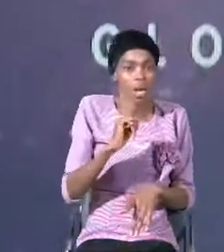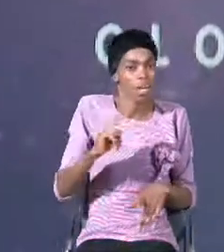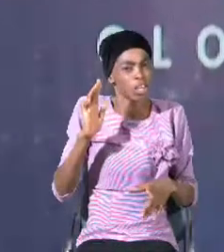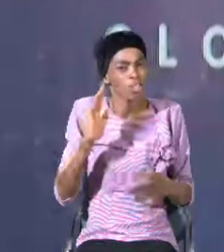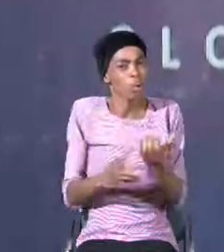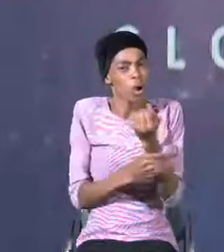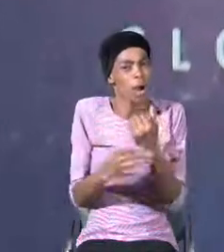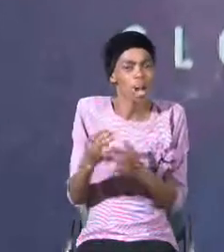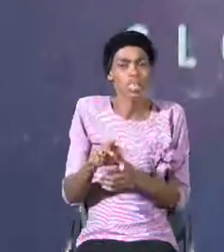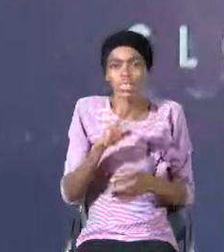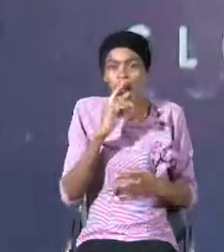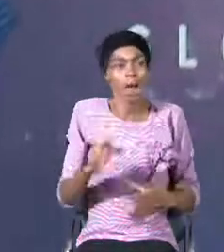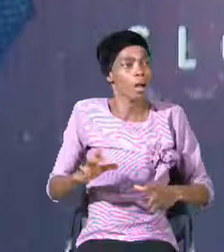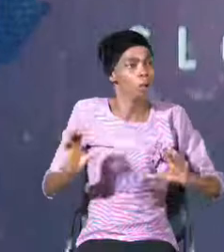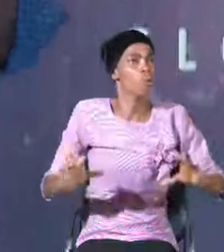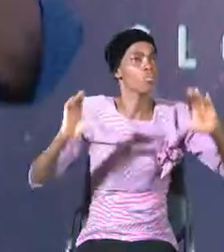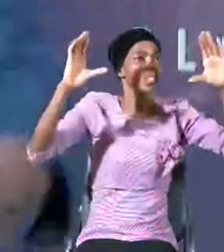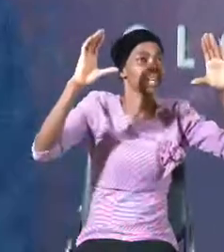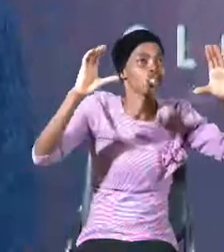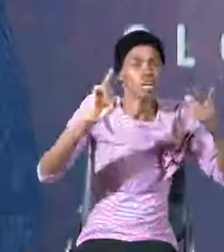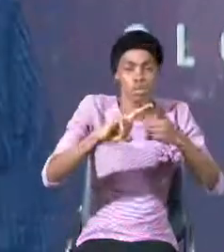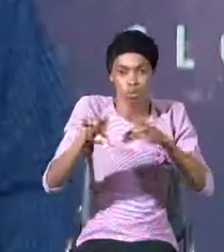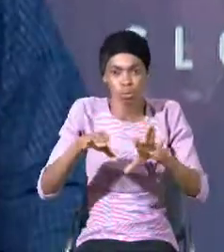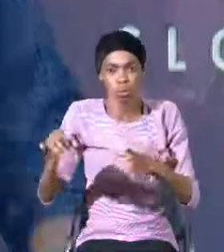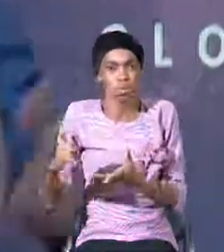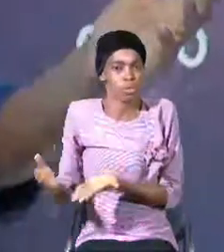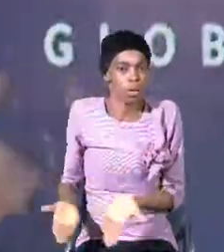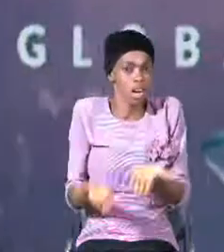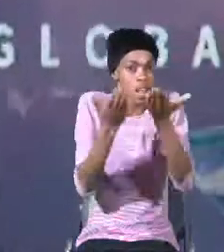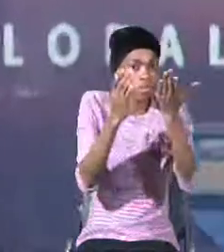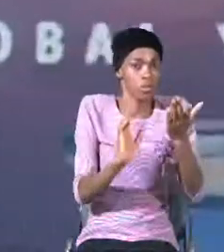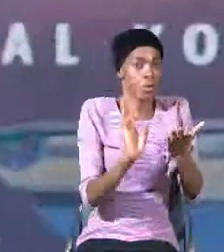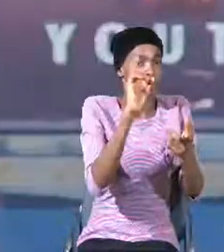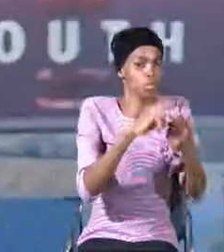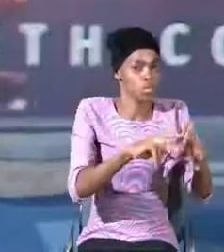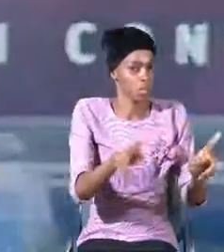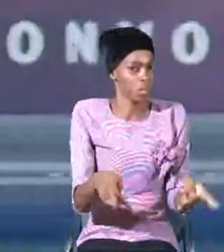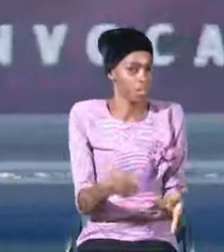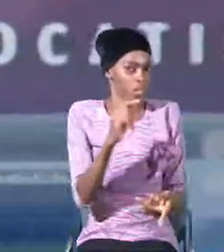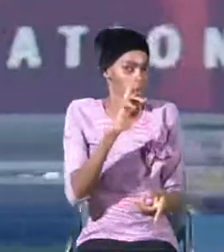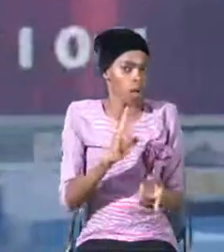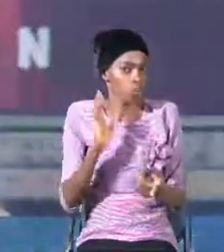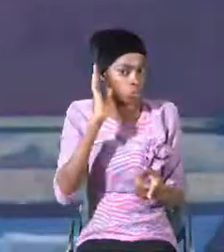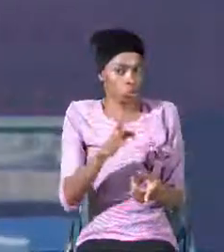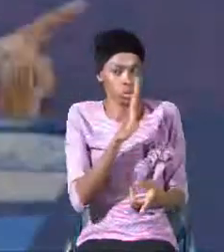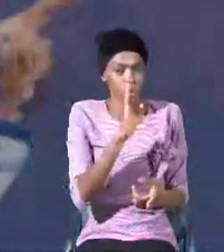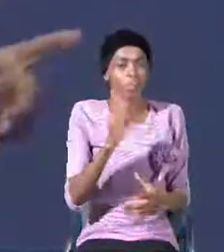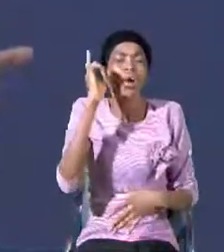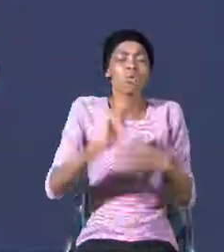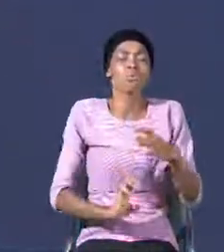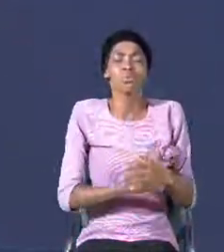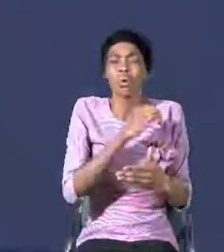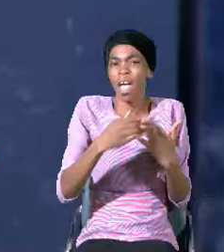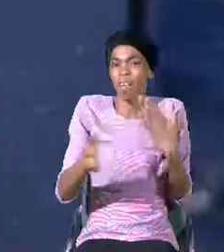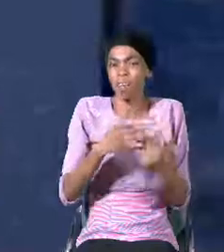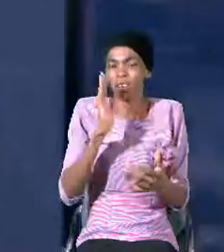tes mains sont dédiées à le faire, pour t'amener là où tu dois être, tout ce que ta main trouve à